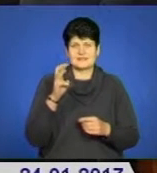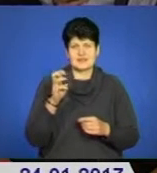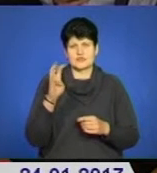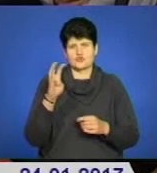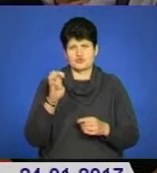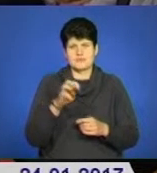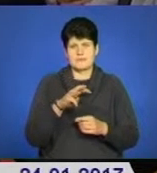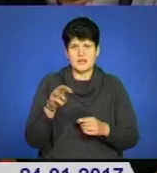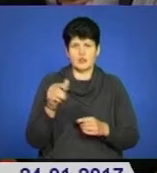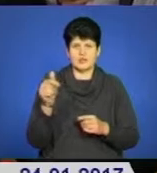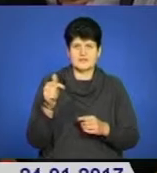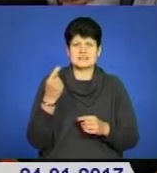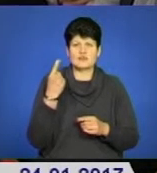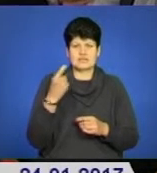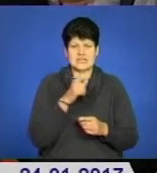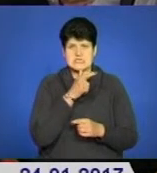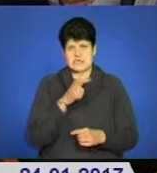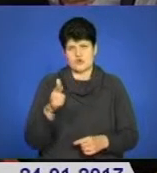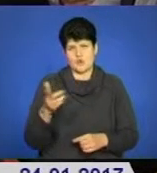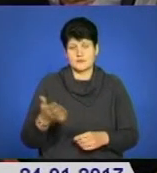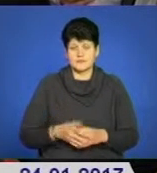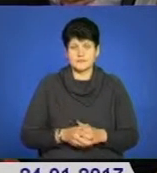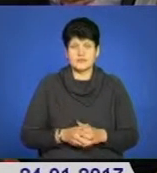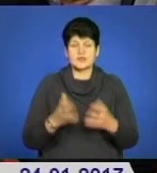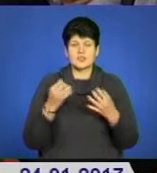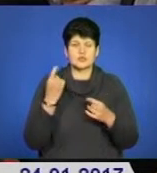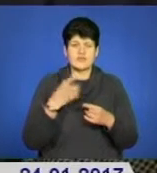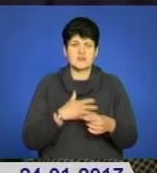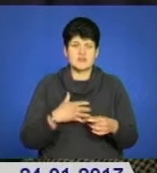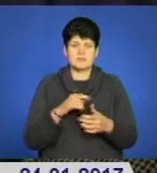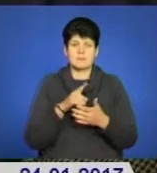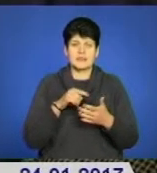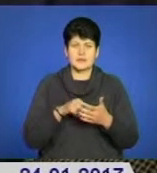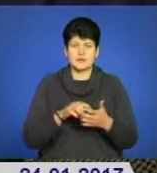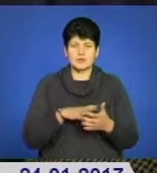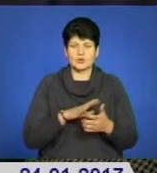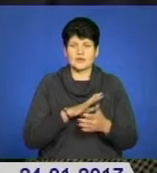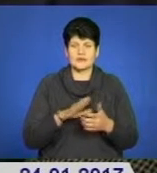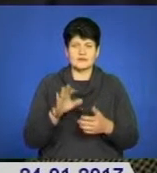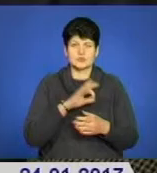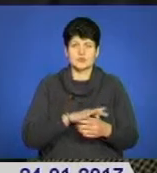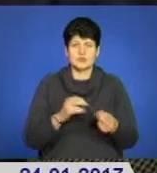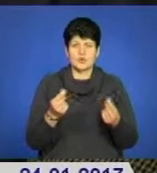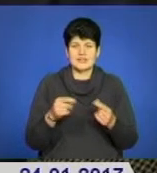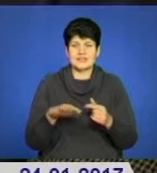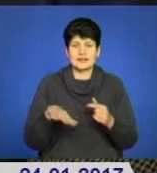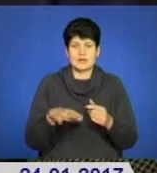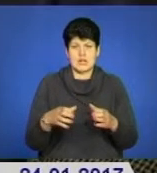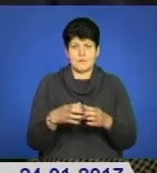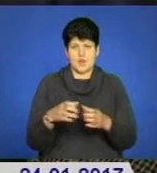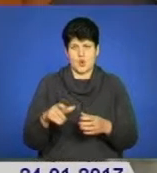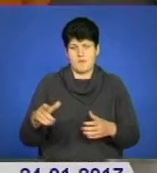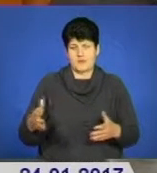300-400 мільйонів гривень за один сезон. Ще одне важливе питання, на думку членів колегії, не освоєння коштів територіальними